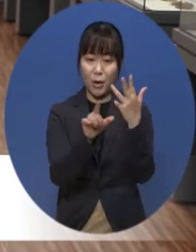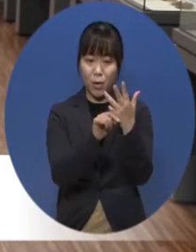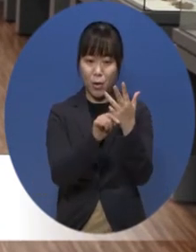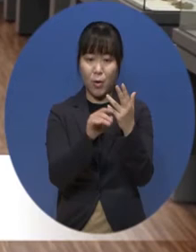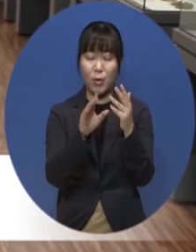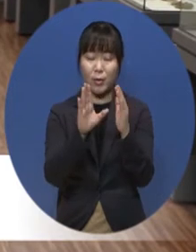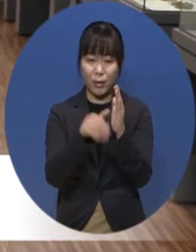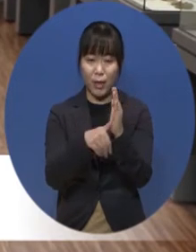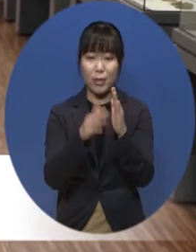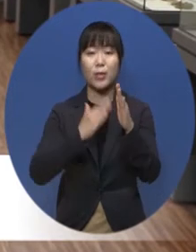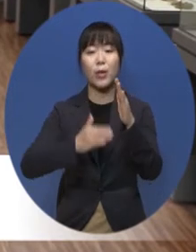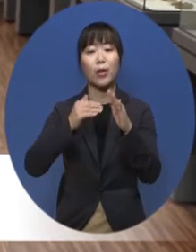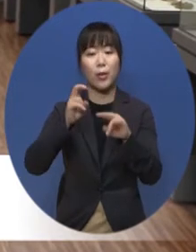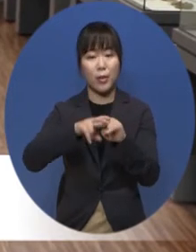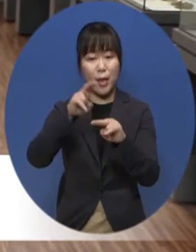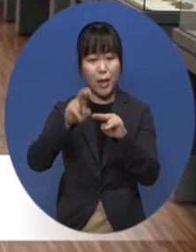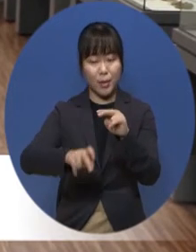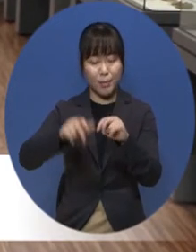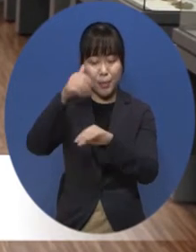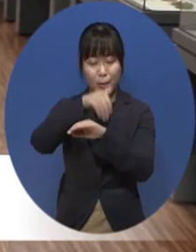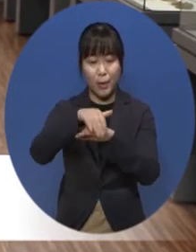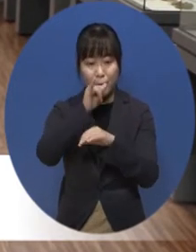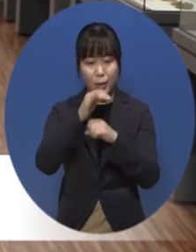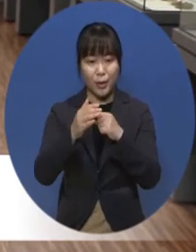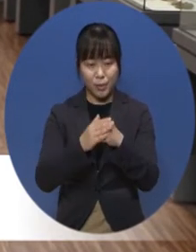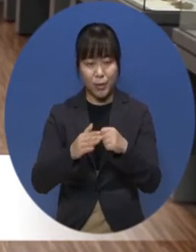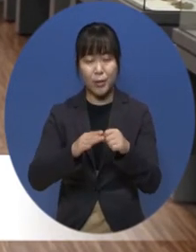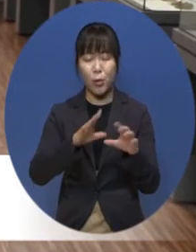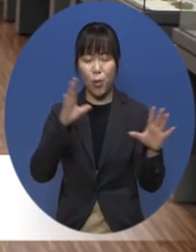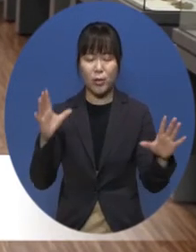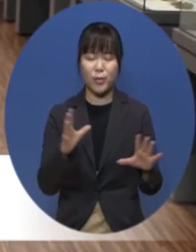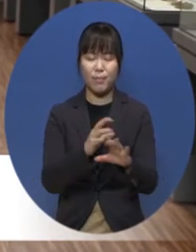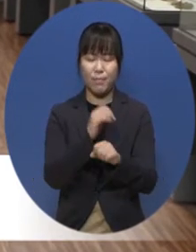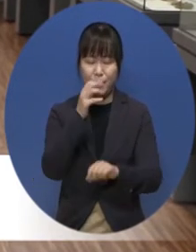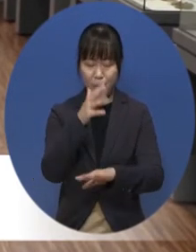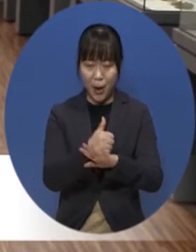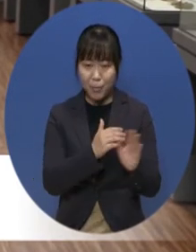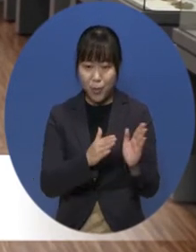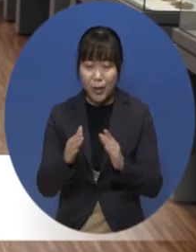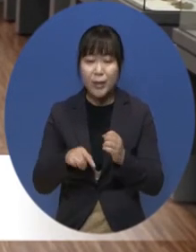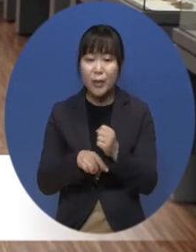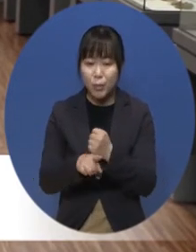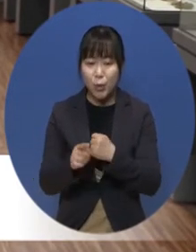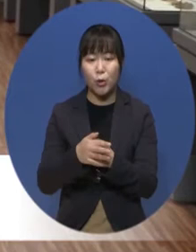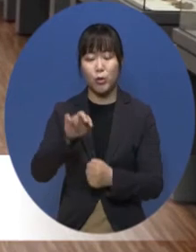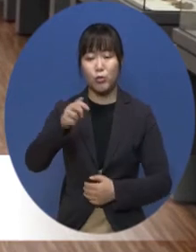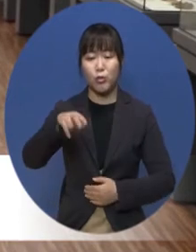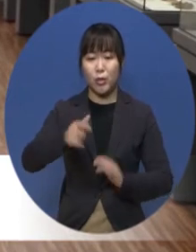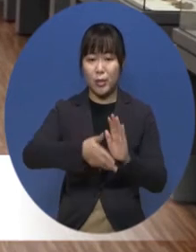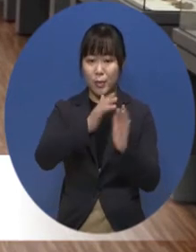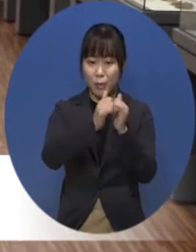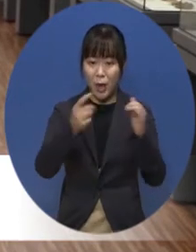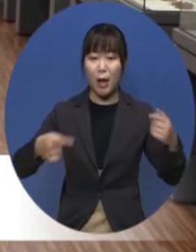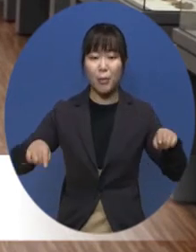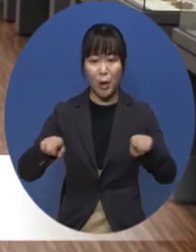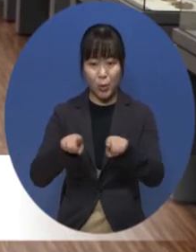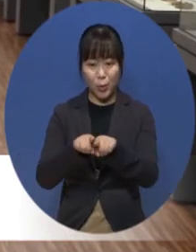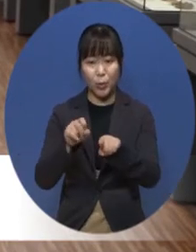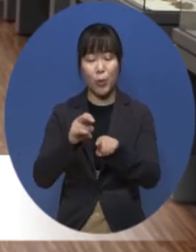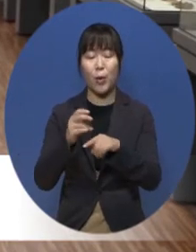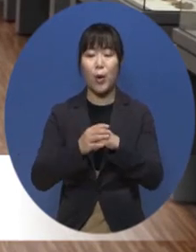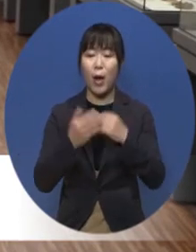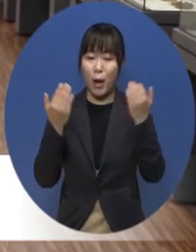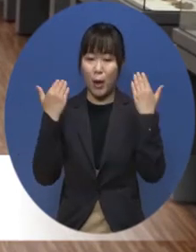퇴임 예정으로 되었습니다. 그래서 이번에 총 마무리하는 의미에서 우리 순천 시민과도 함께하고 또